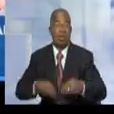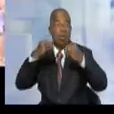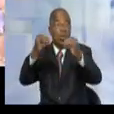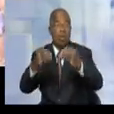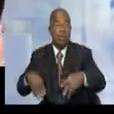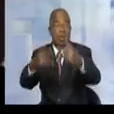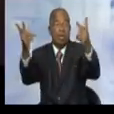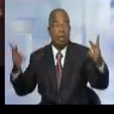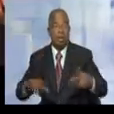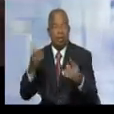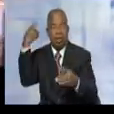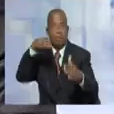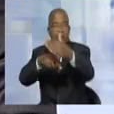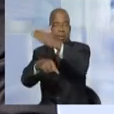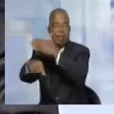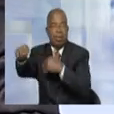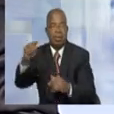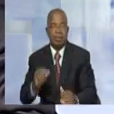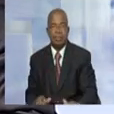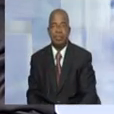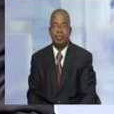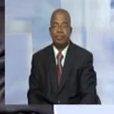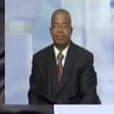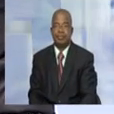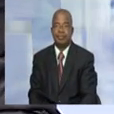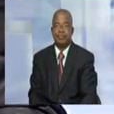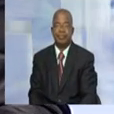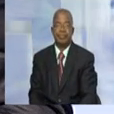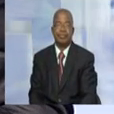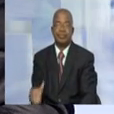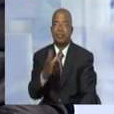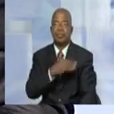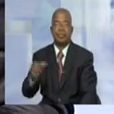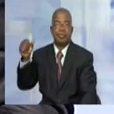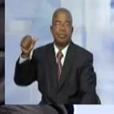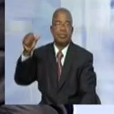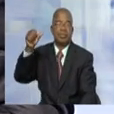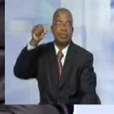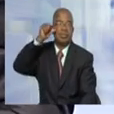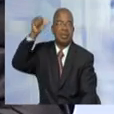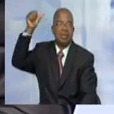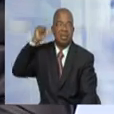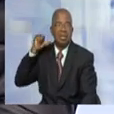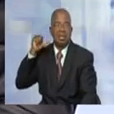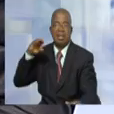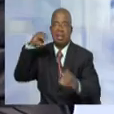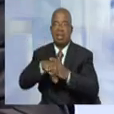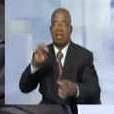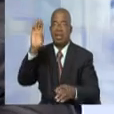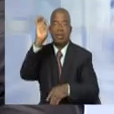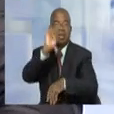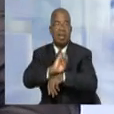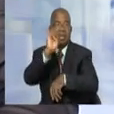dans la région de Diabo. Hier a eu lieu à la paroisse Sainte-Bernadette de Macori une